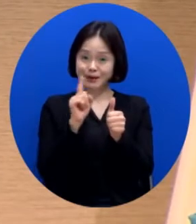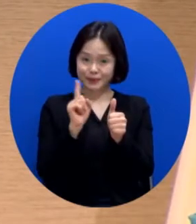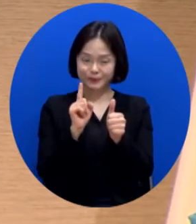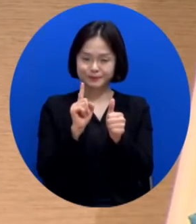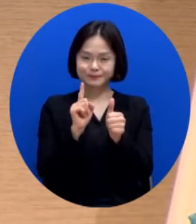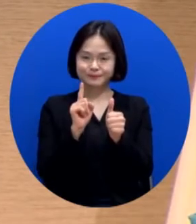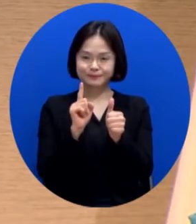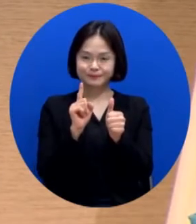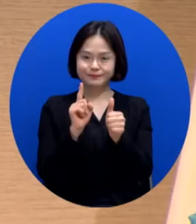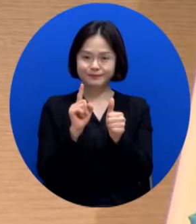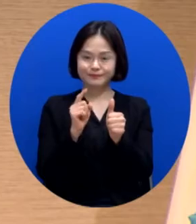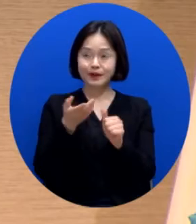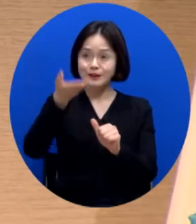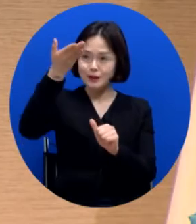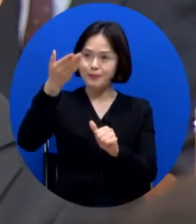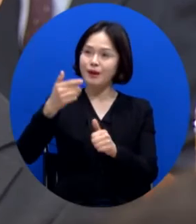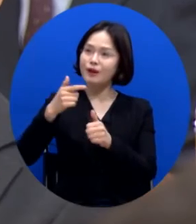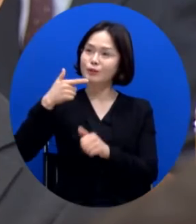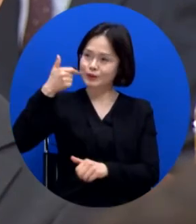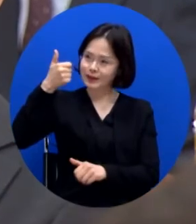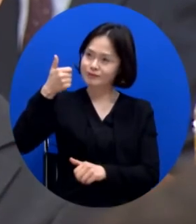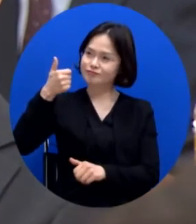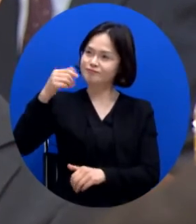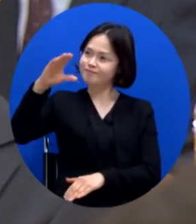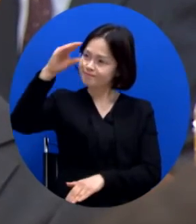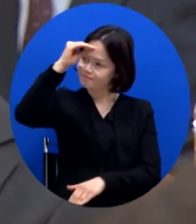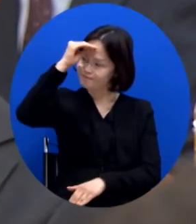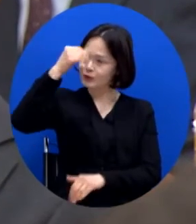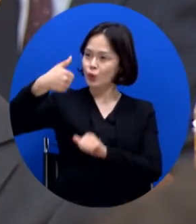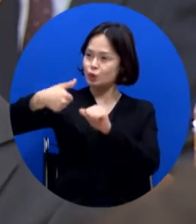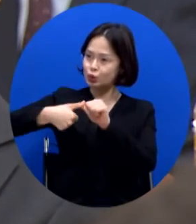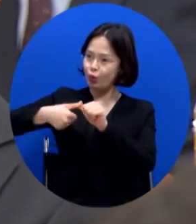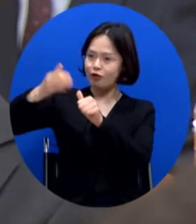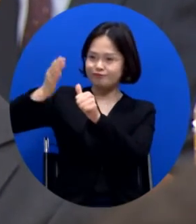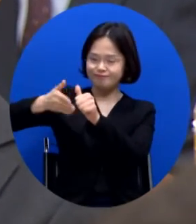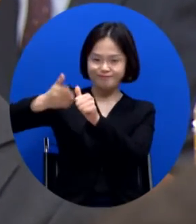통해 선배 목사님들과 장로님들에게 조언을 구하며